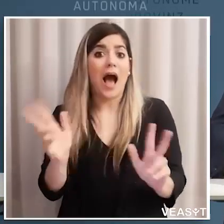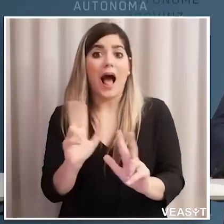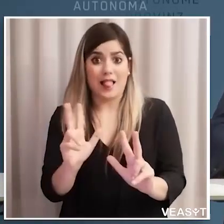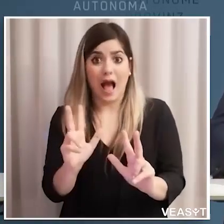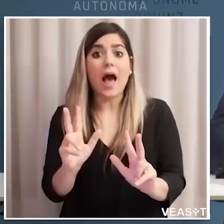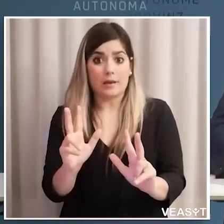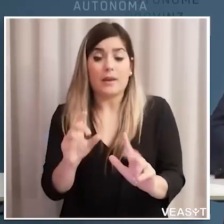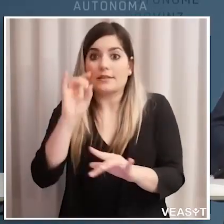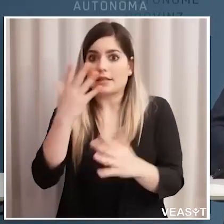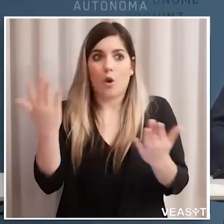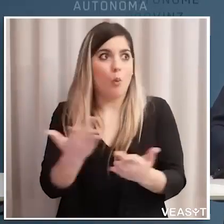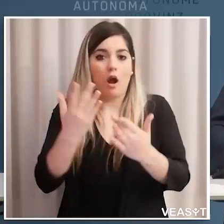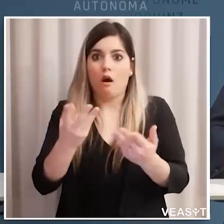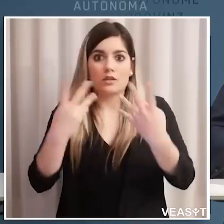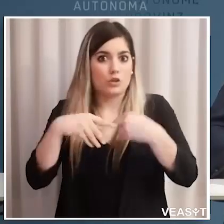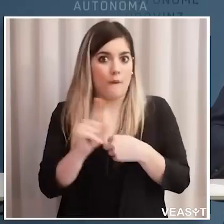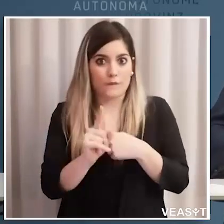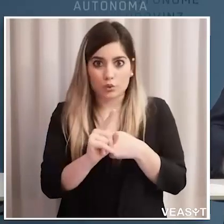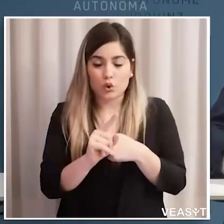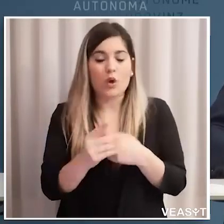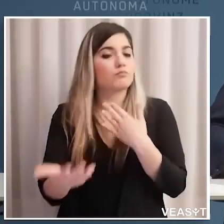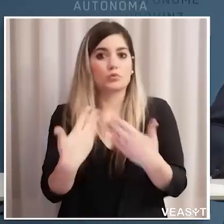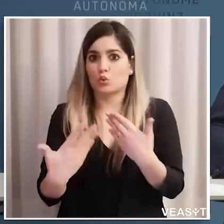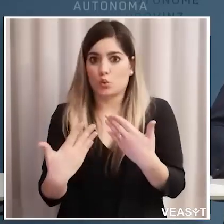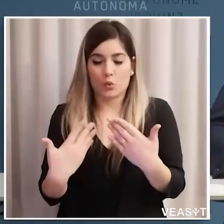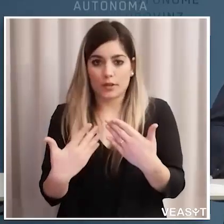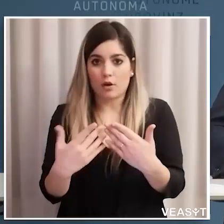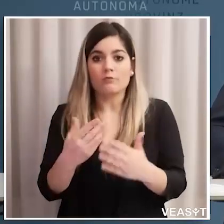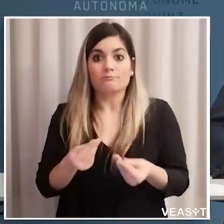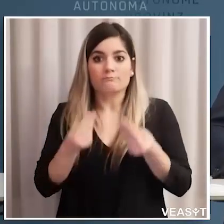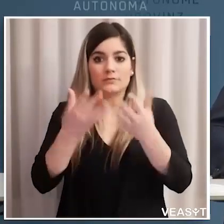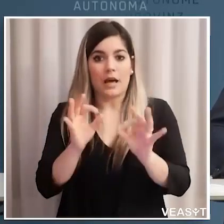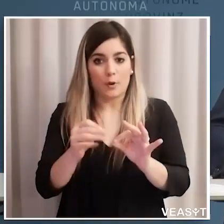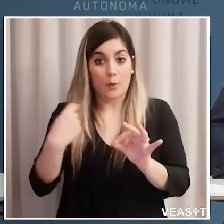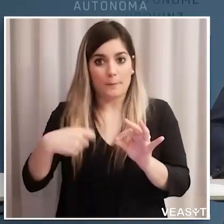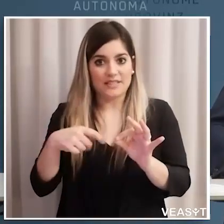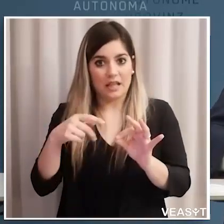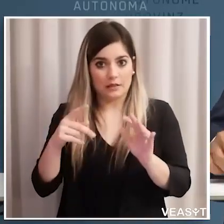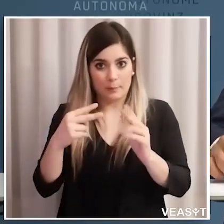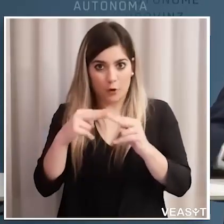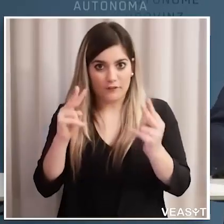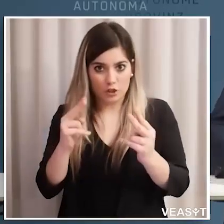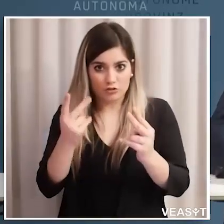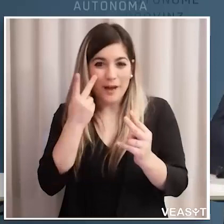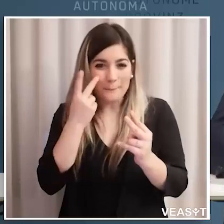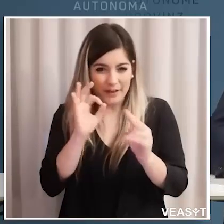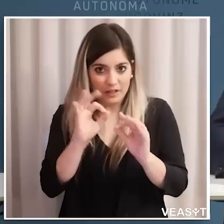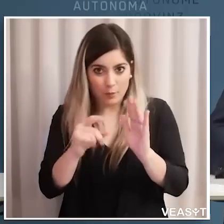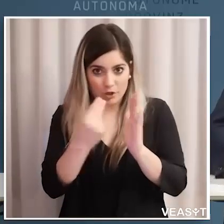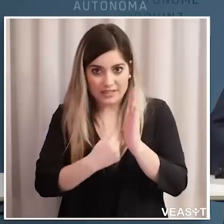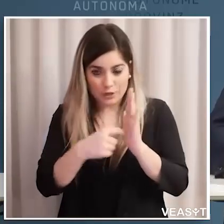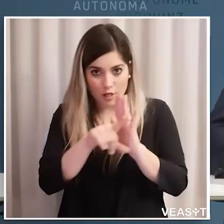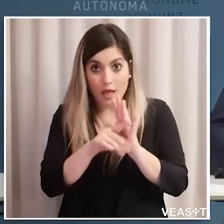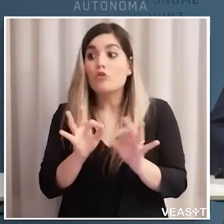l'allarme subito quando qualcosa non va nella direzione giusta e di indicare al Presidente della Provincia, così prevede il disegno di